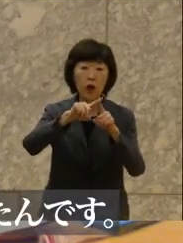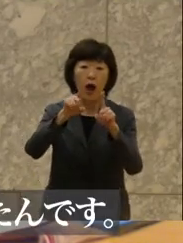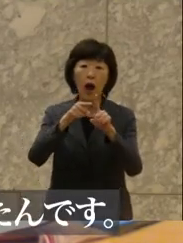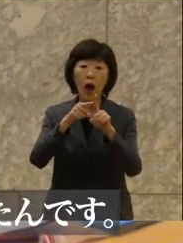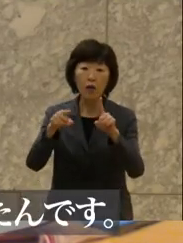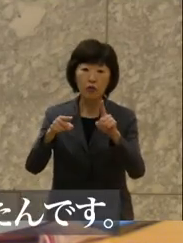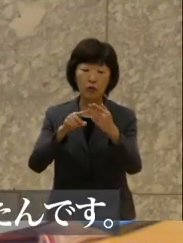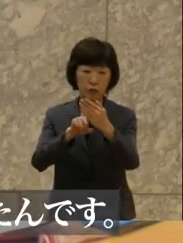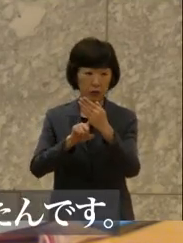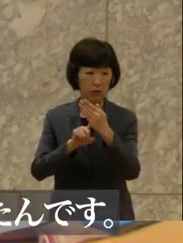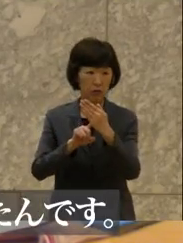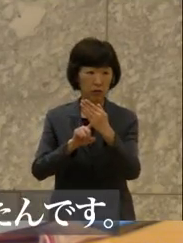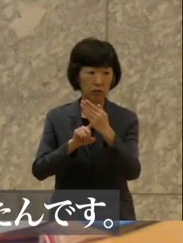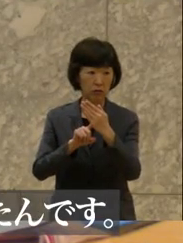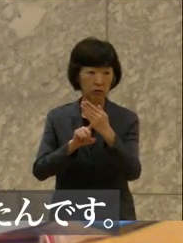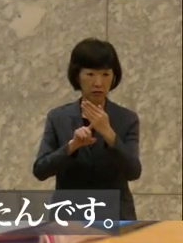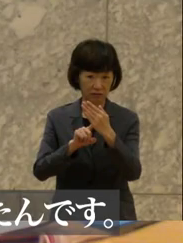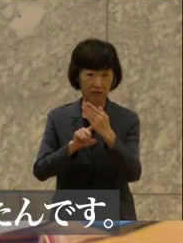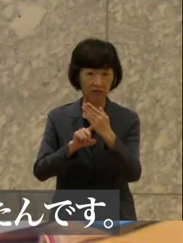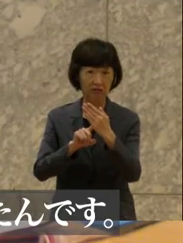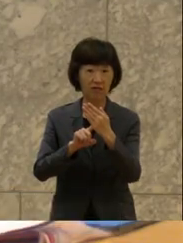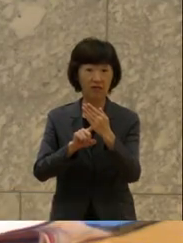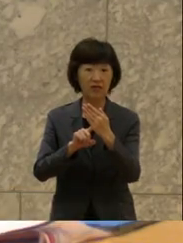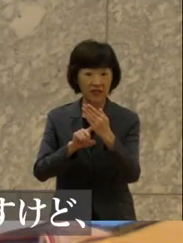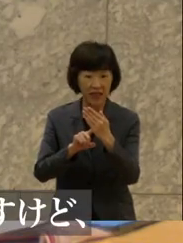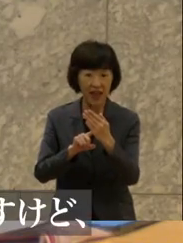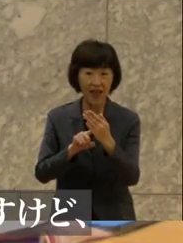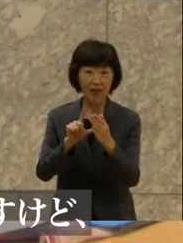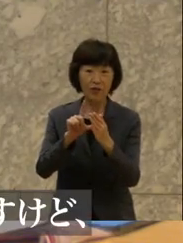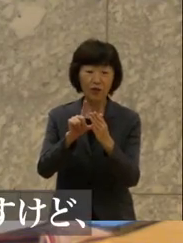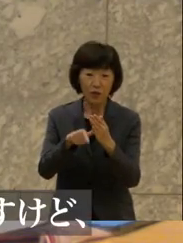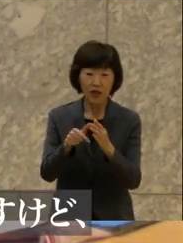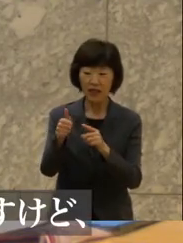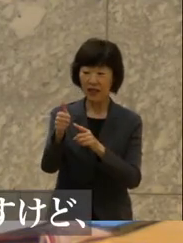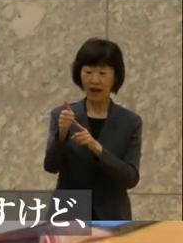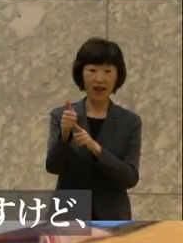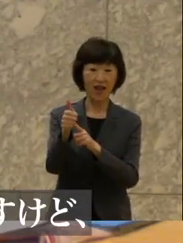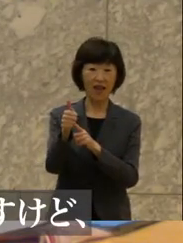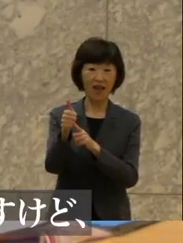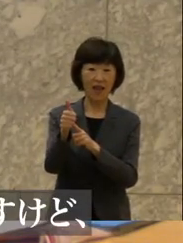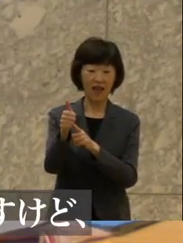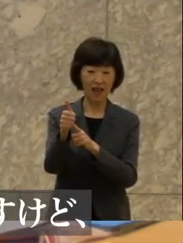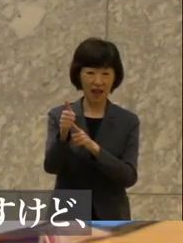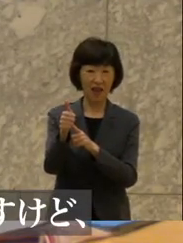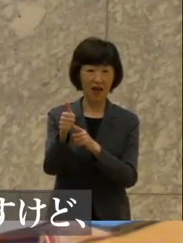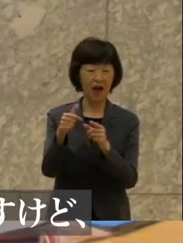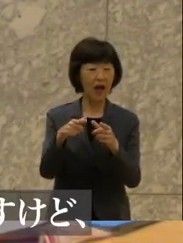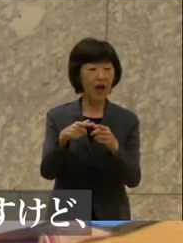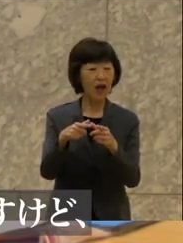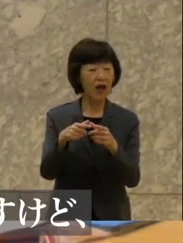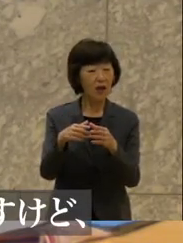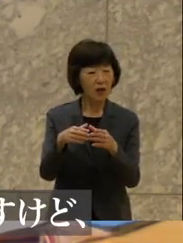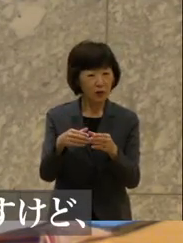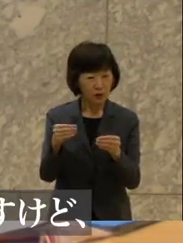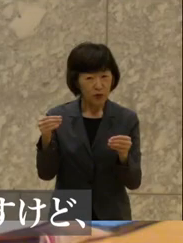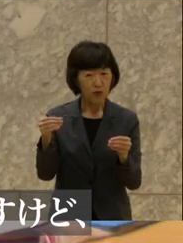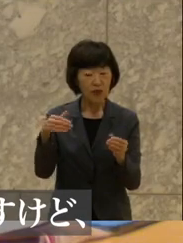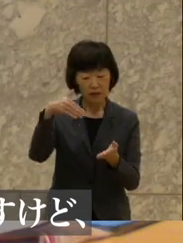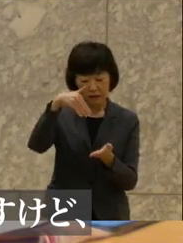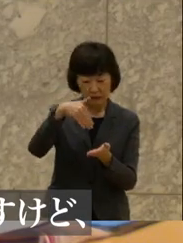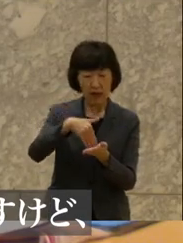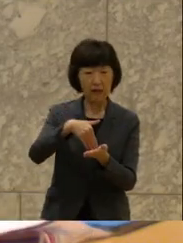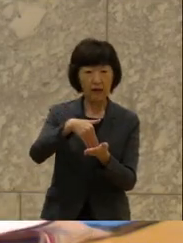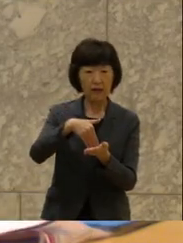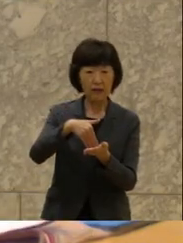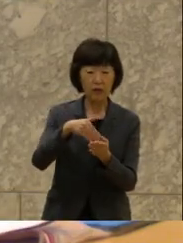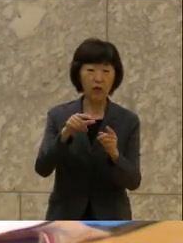ナショナルレコードが誕生した瞬間だったんです彼はその瞬間組では全体でも最下位だったかもしれ